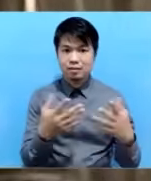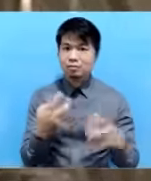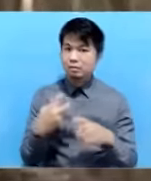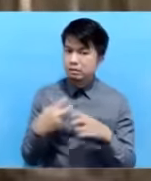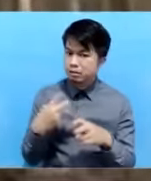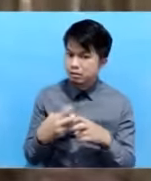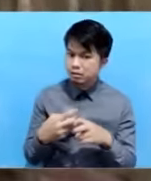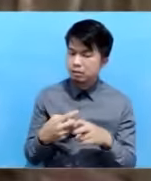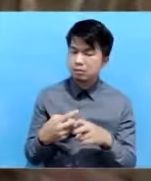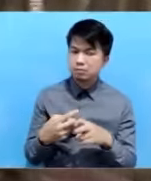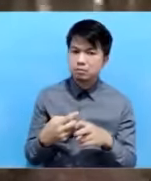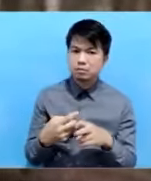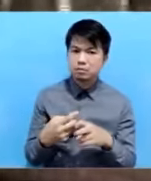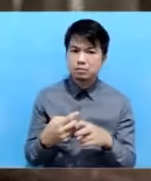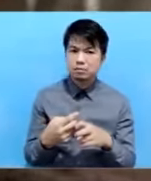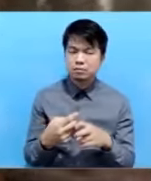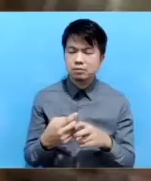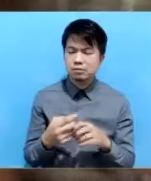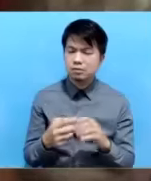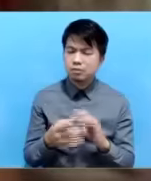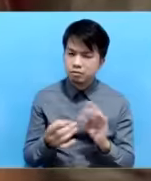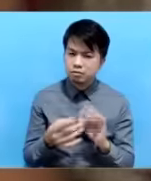Bakit po?